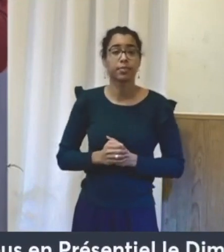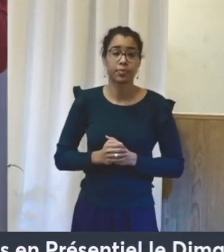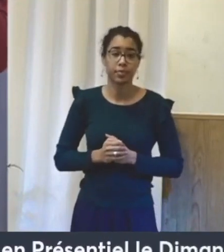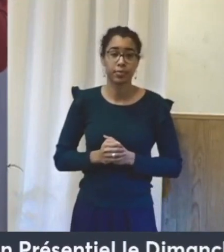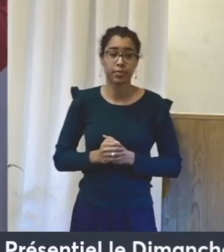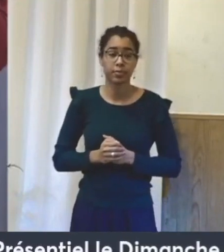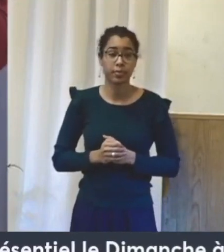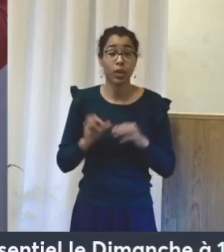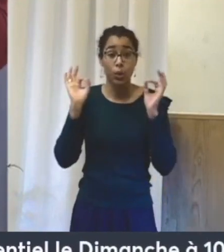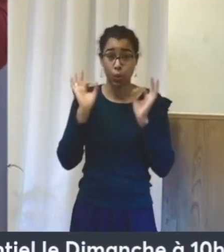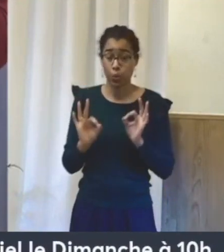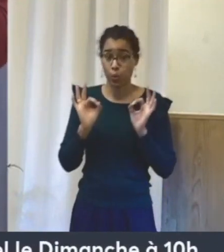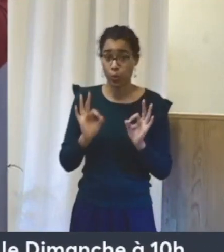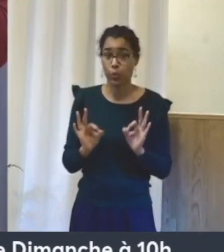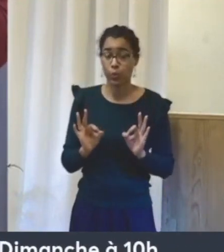Simplement,